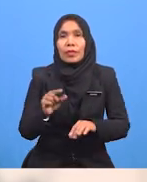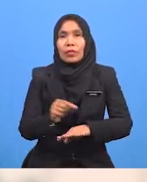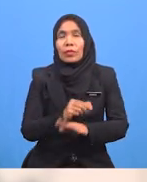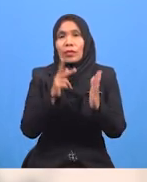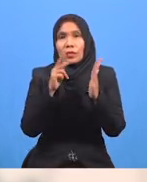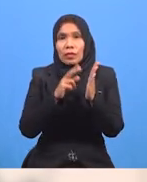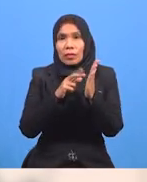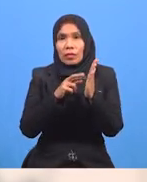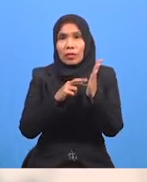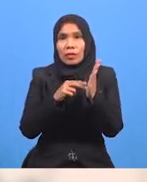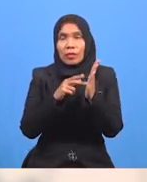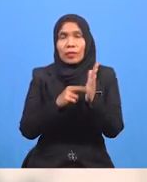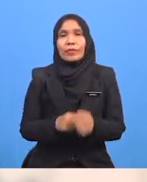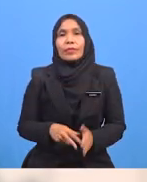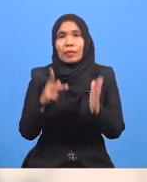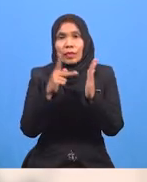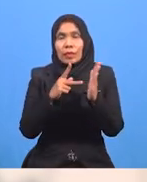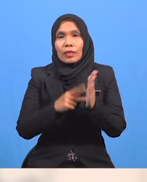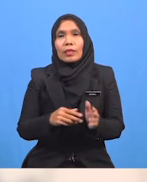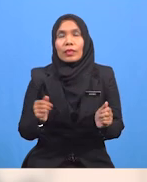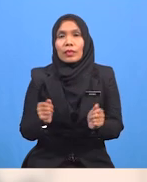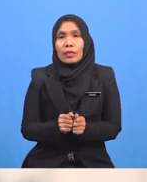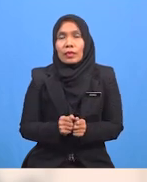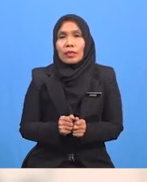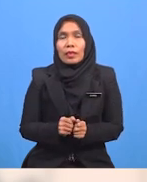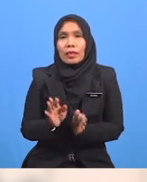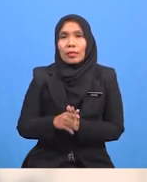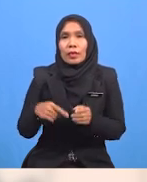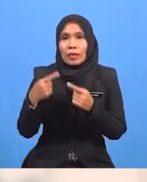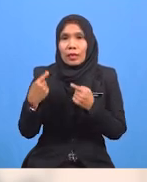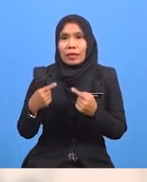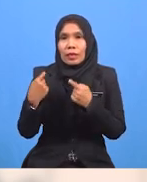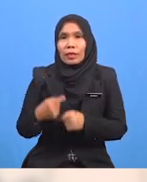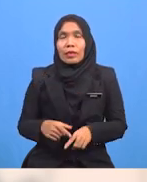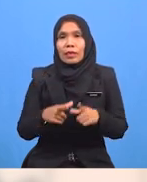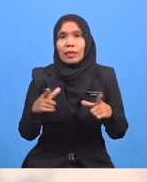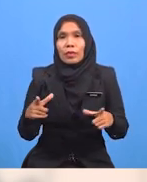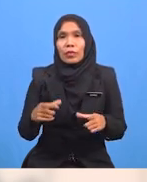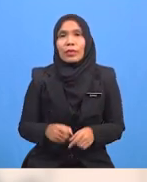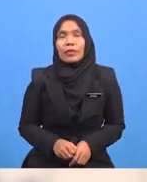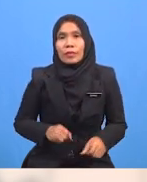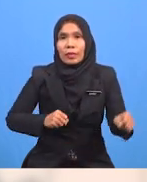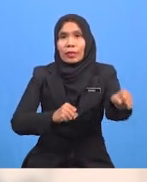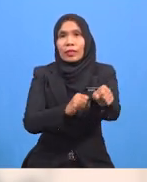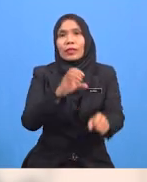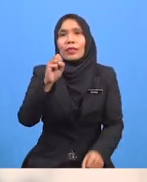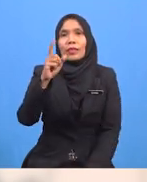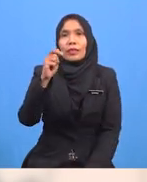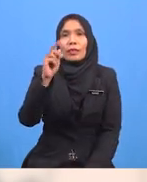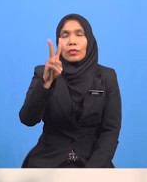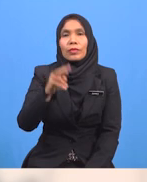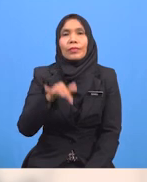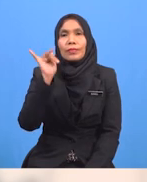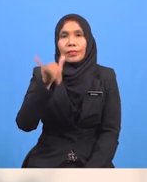calculated the Anda hitung dengan teliti luas bagi segitiga es di you